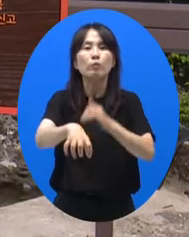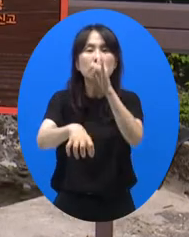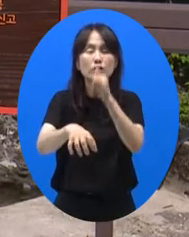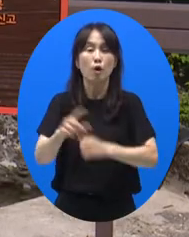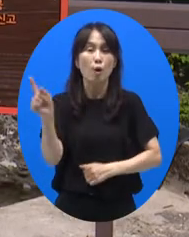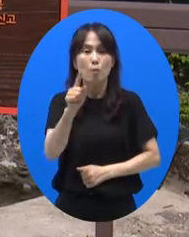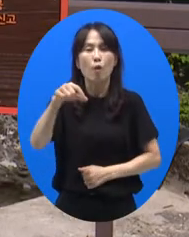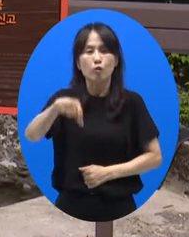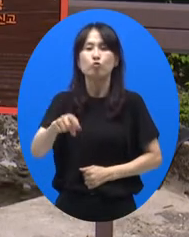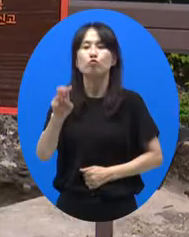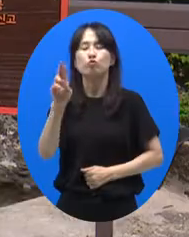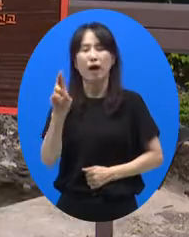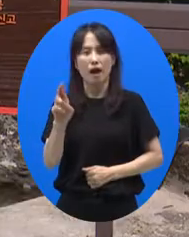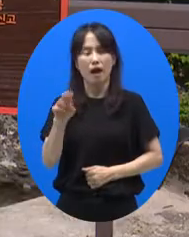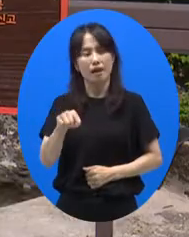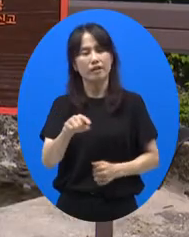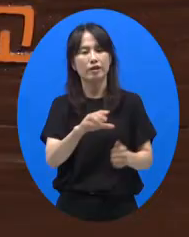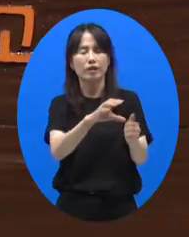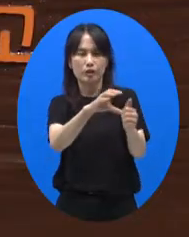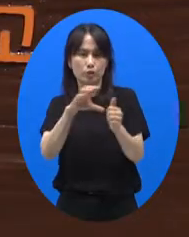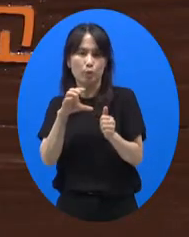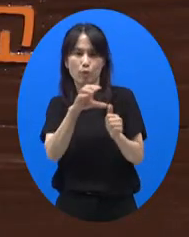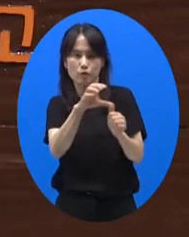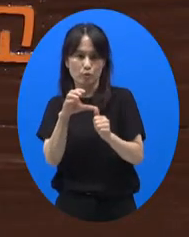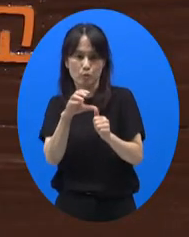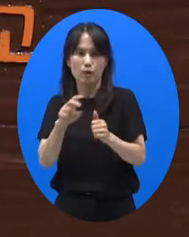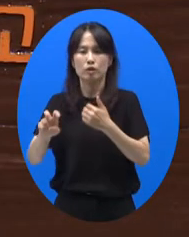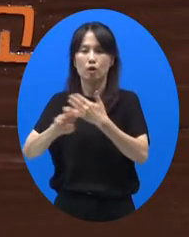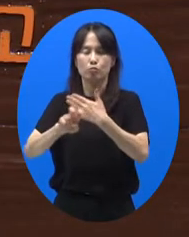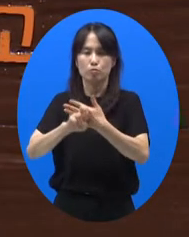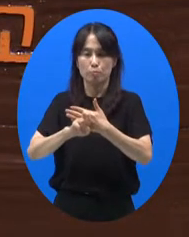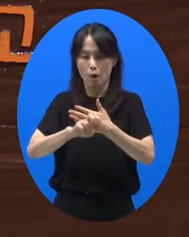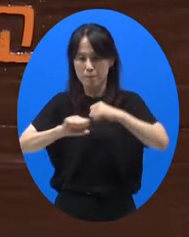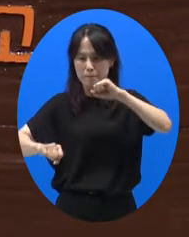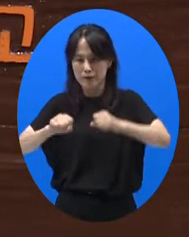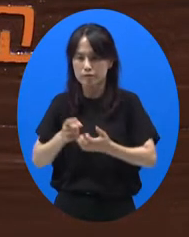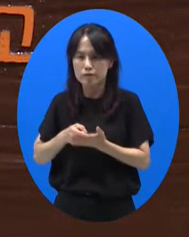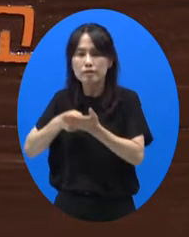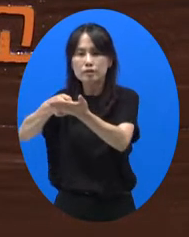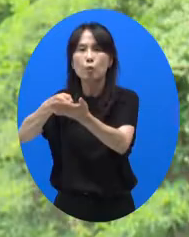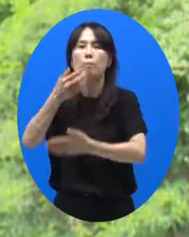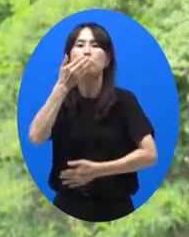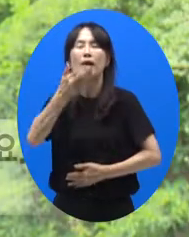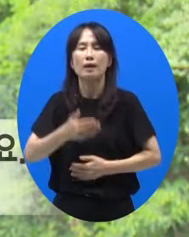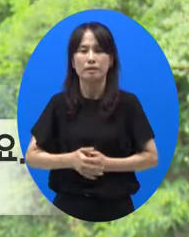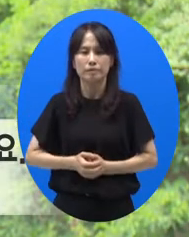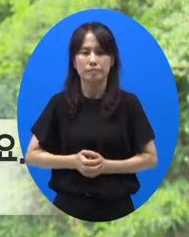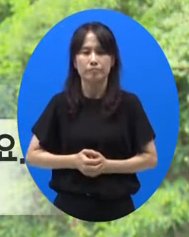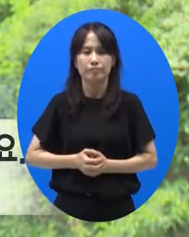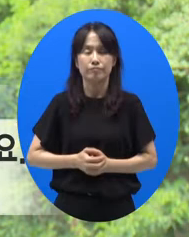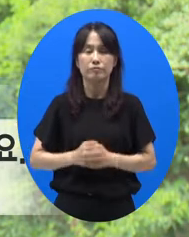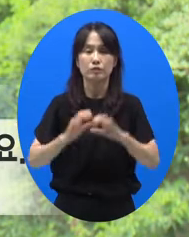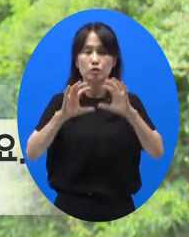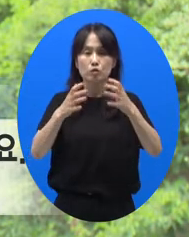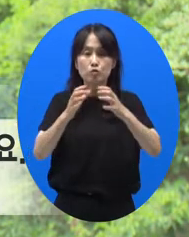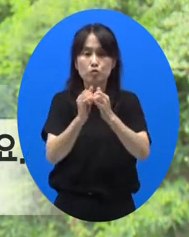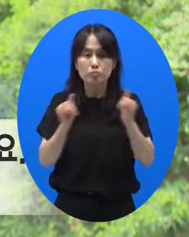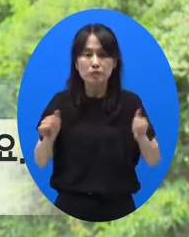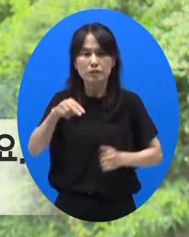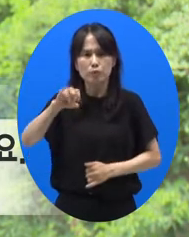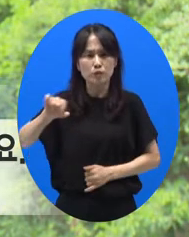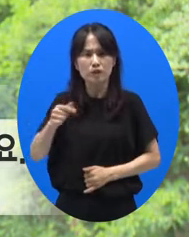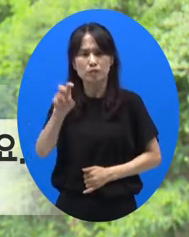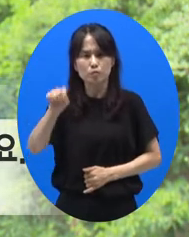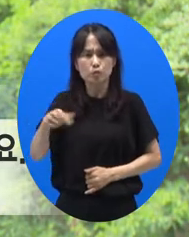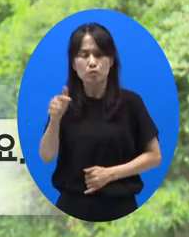바로 qr 코드를 활용한 청정 계곡 불법행위 이 주민 자율 신구 집니다 01 신문 거나 담당 시구레